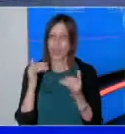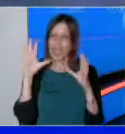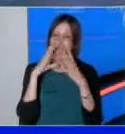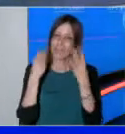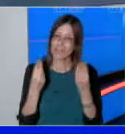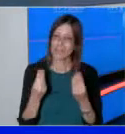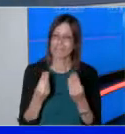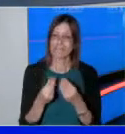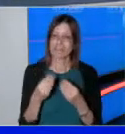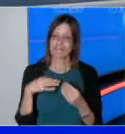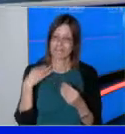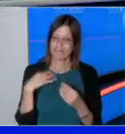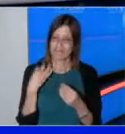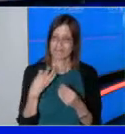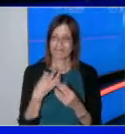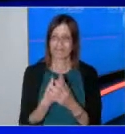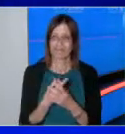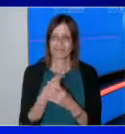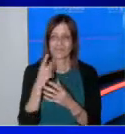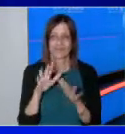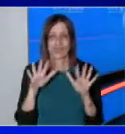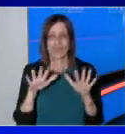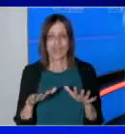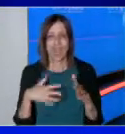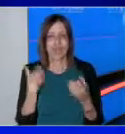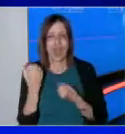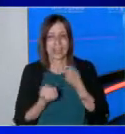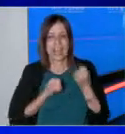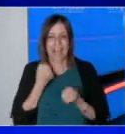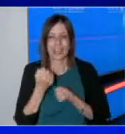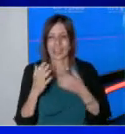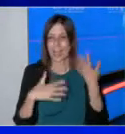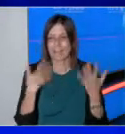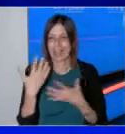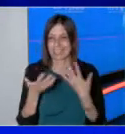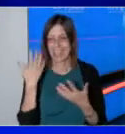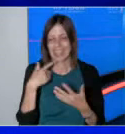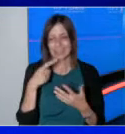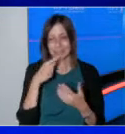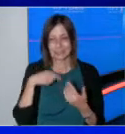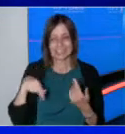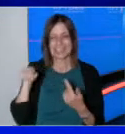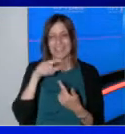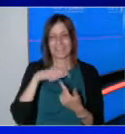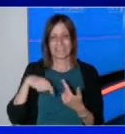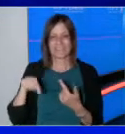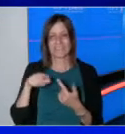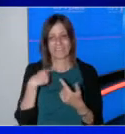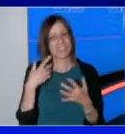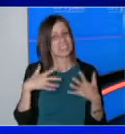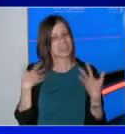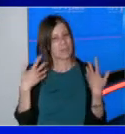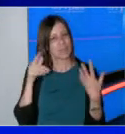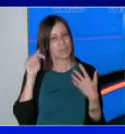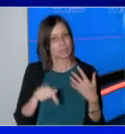לך, מה שלומך? ערב טוב, מה נשמע? הוא ישב פה וכל האנרגיות הבלגניסטיות האלה היו סביבך. אבל אנחנו שמחים שאת